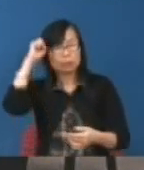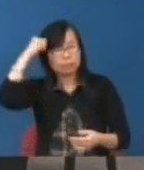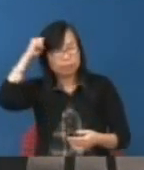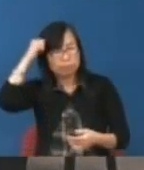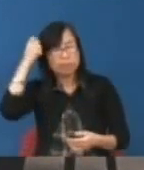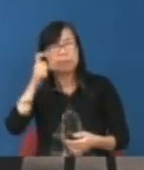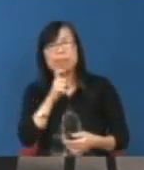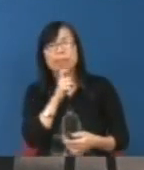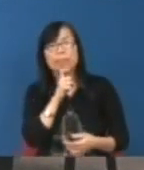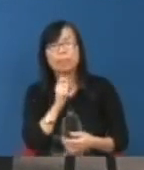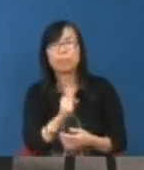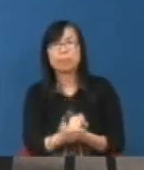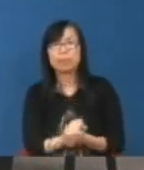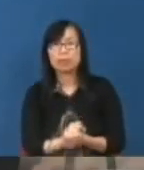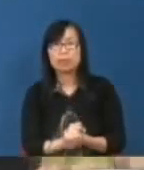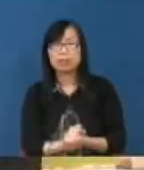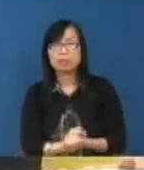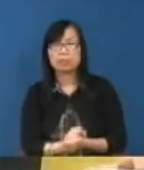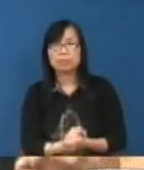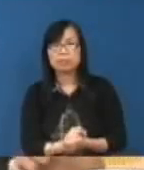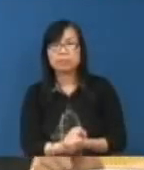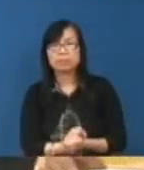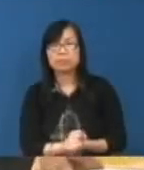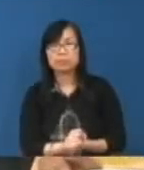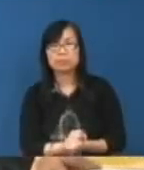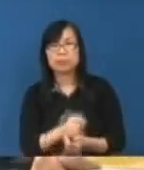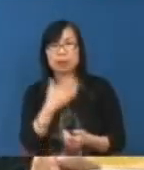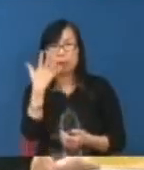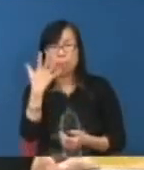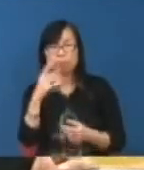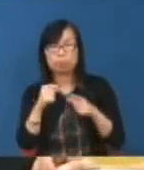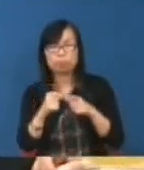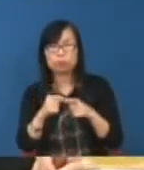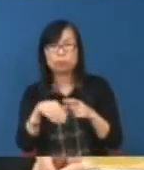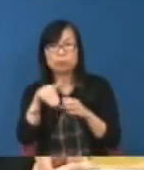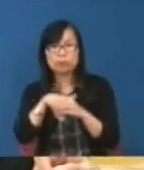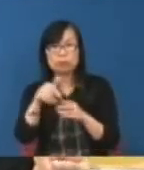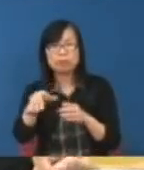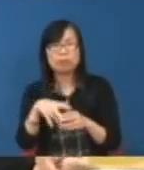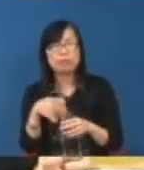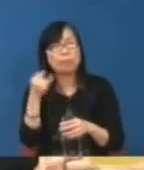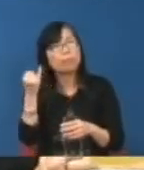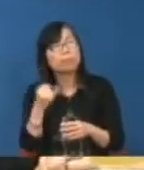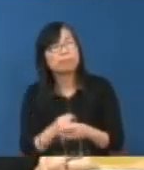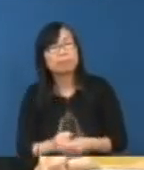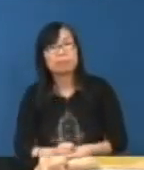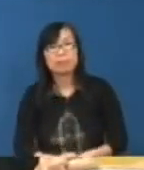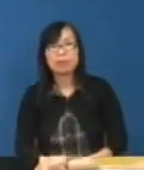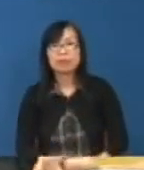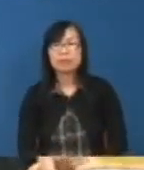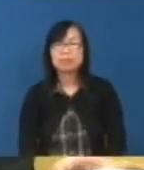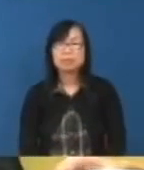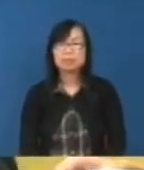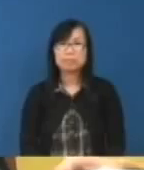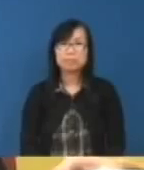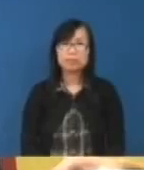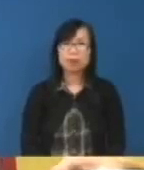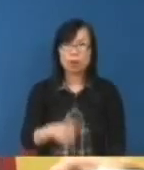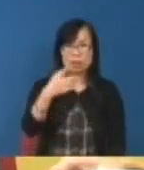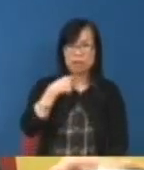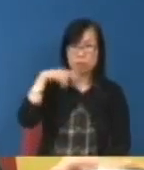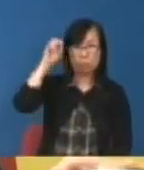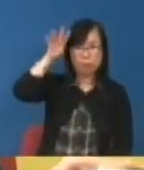啦。有冇五區公投都係咁㗎啦，其實咁有五區公投咧，佢就肉酸啲咁解嘅啫，係嘛？亦都要發明